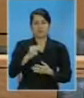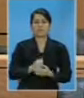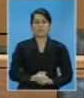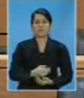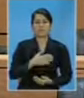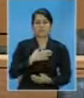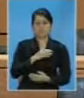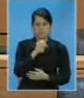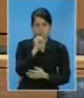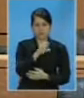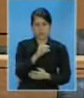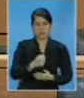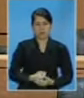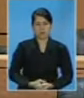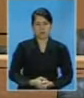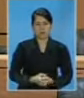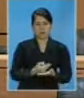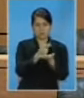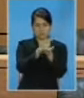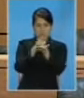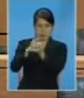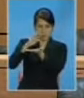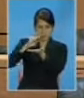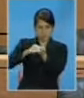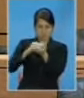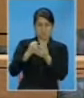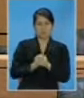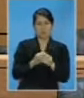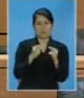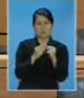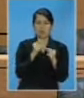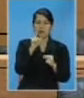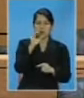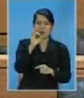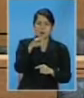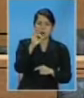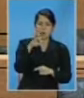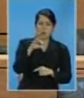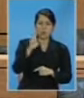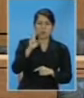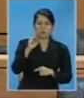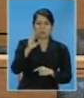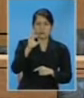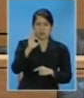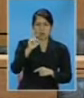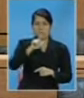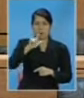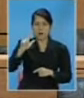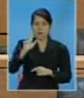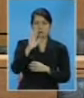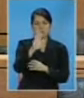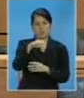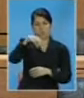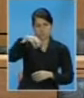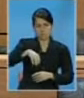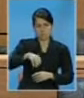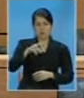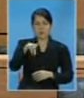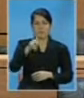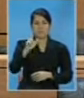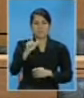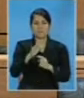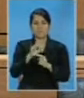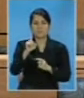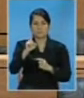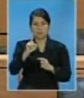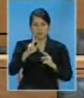ยันว่ากล้องวงจรปิด969ล้านของสำนักปลัดกระทรวงมหาดไทยผมจะไม่ลงลึกในเนื้อหามาก